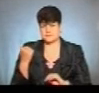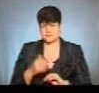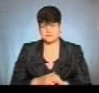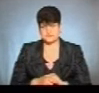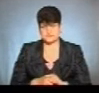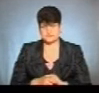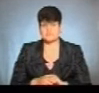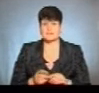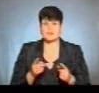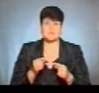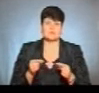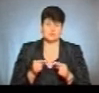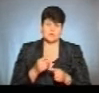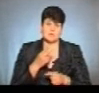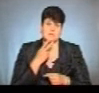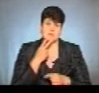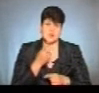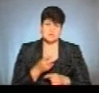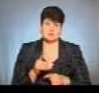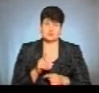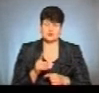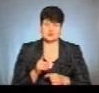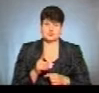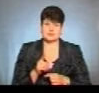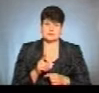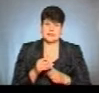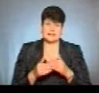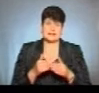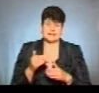давністю. Відповідно, ми бачимо, що тенденція